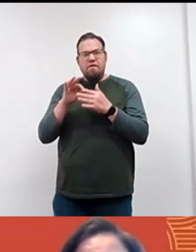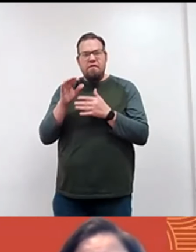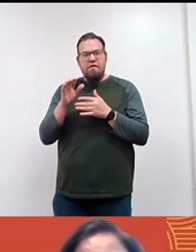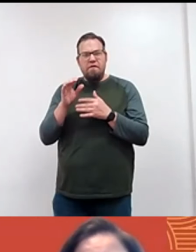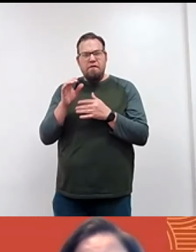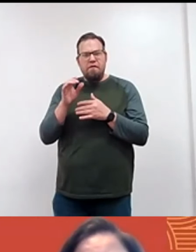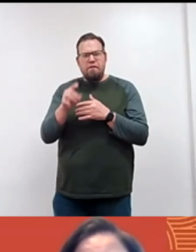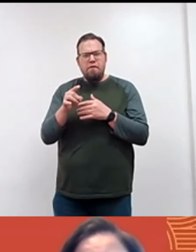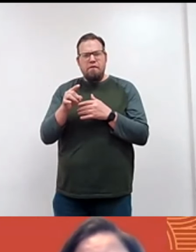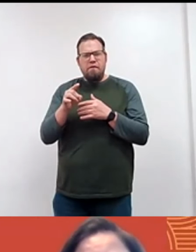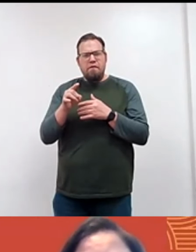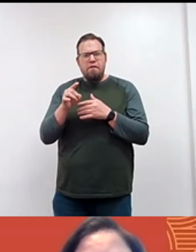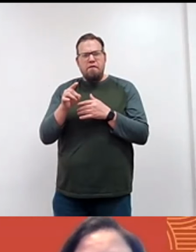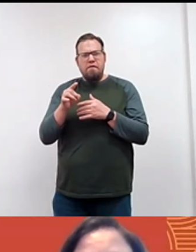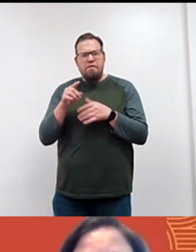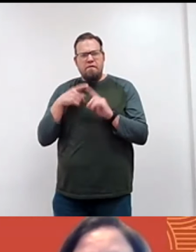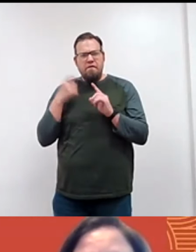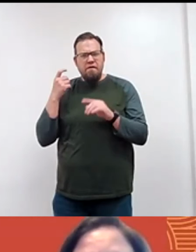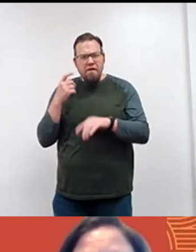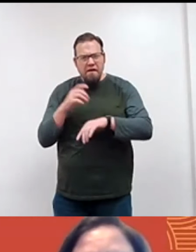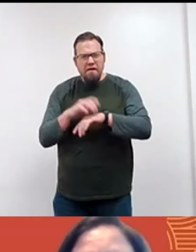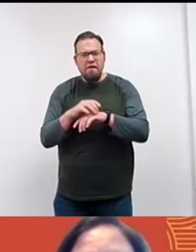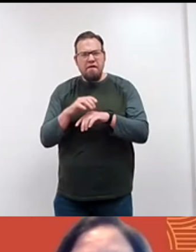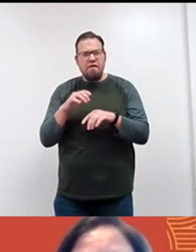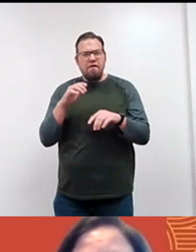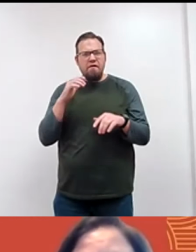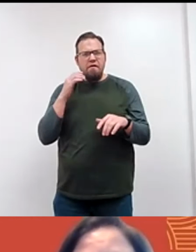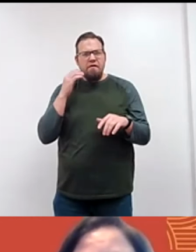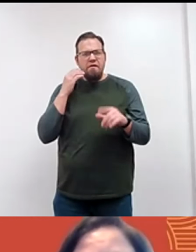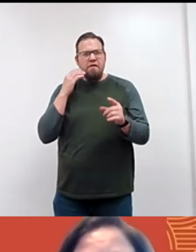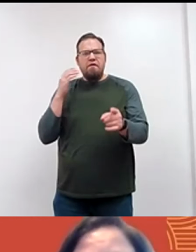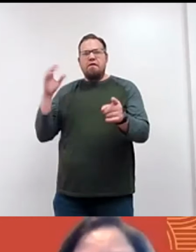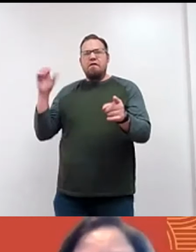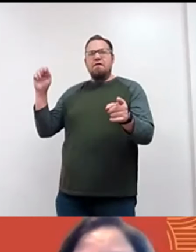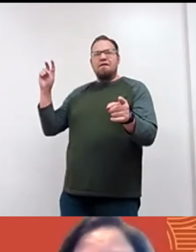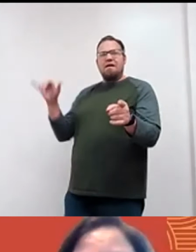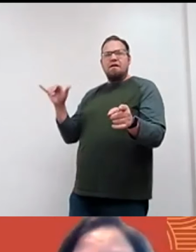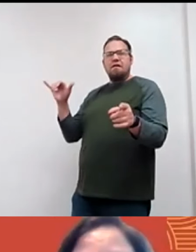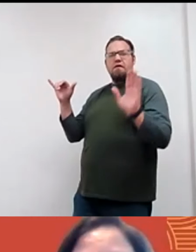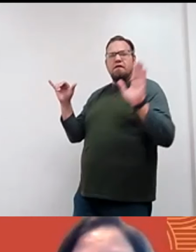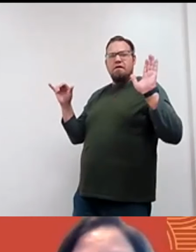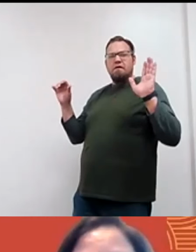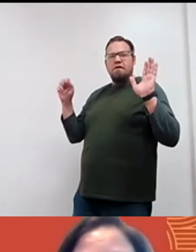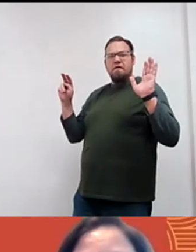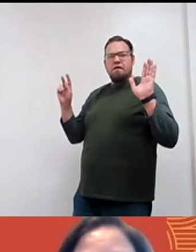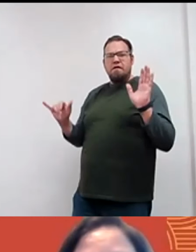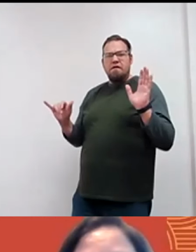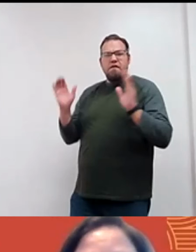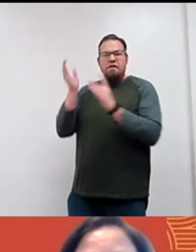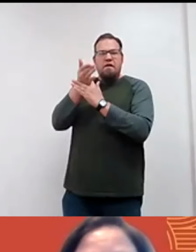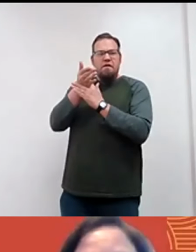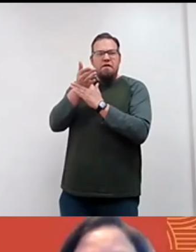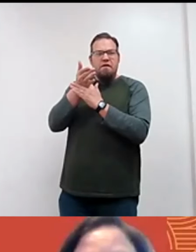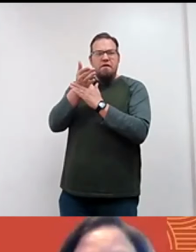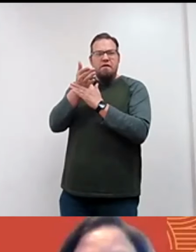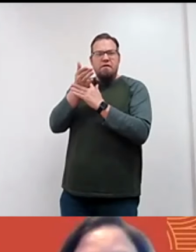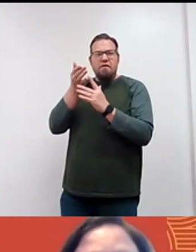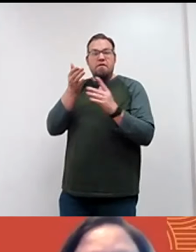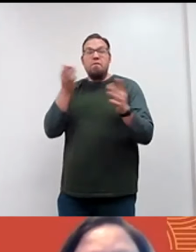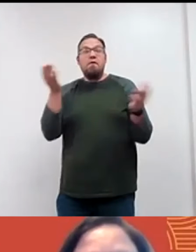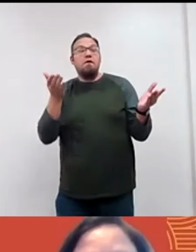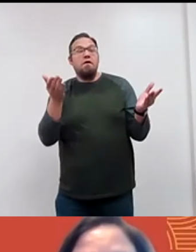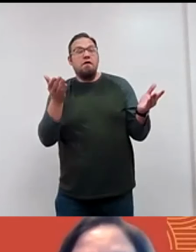جزر المحيط الهادي. Probably didn't speak English. Similar to of these immigrants coming today. الصوت يقطع